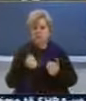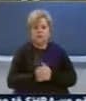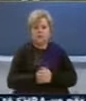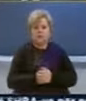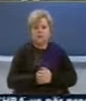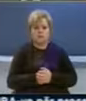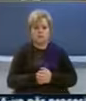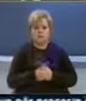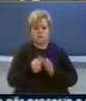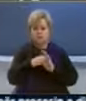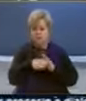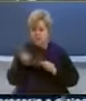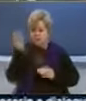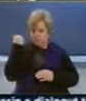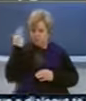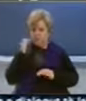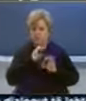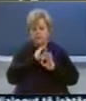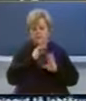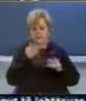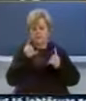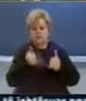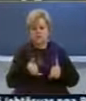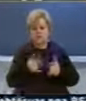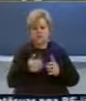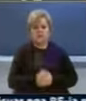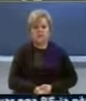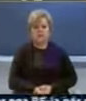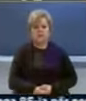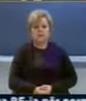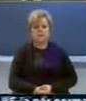në legislaturën e kaluar dhe asë në këtë që ne jemi sotë.